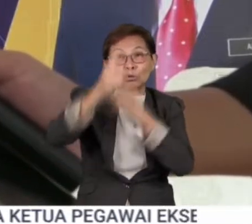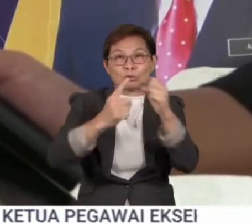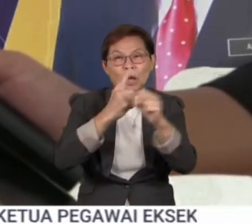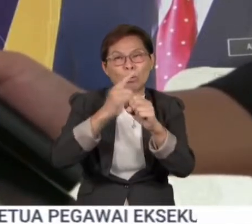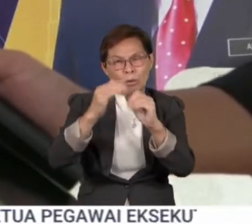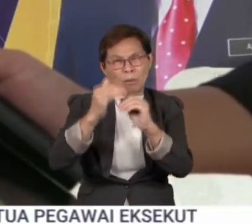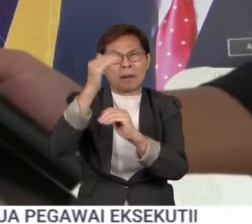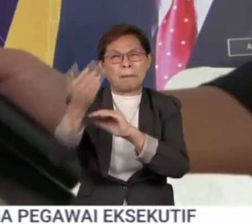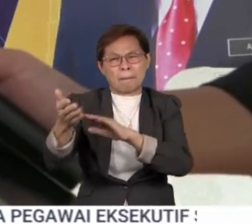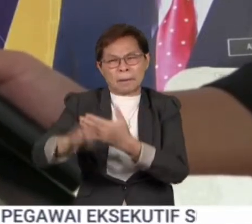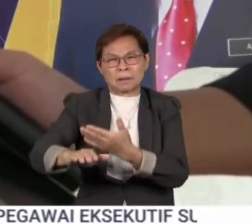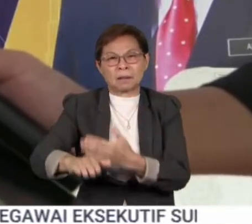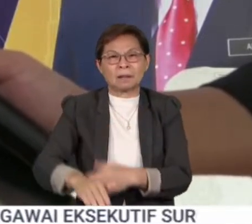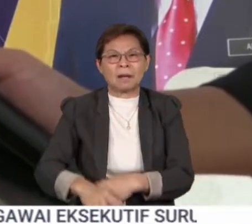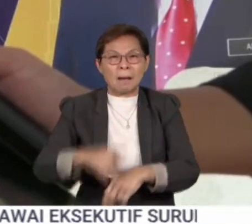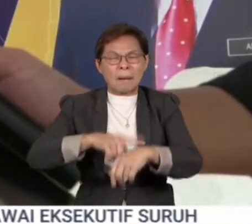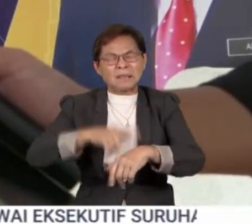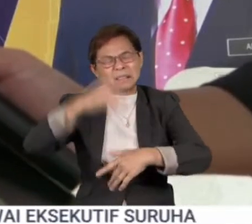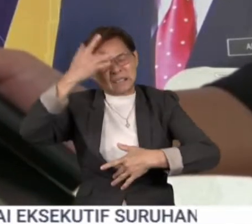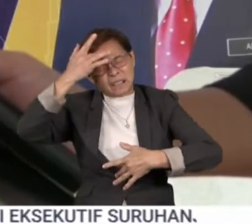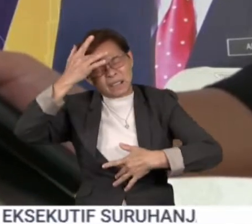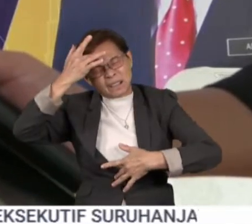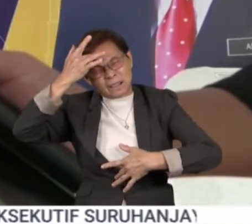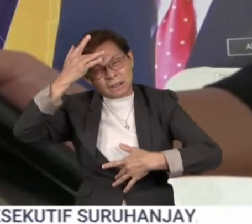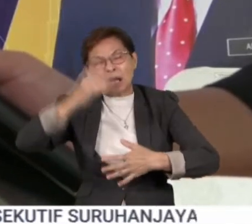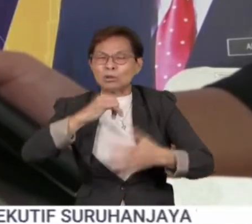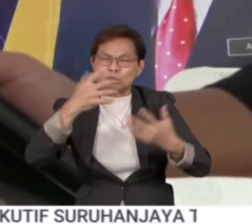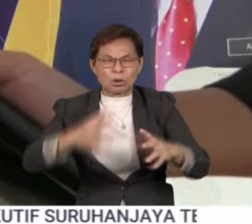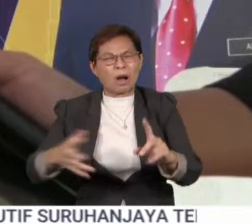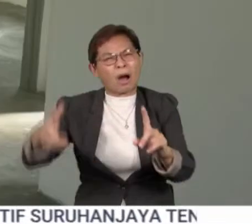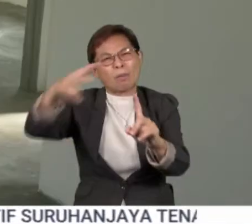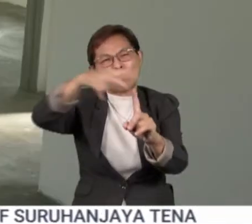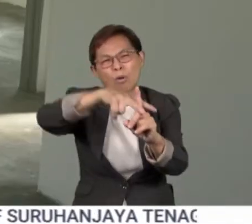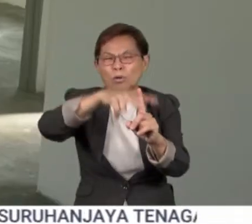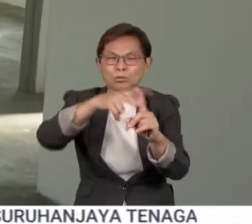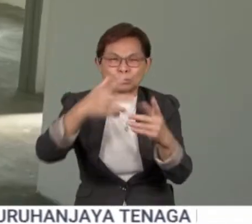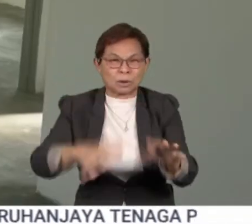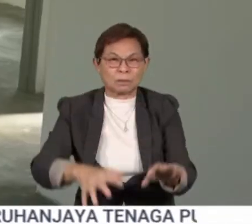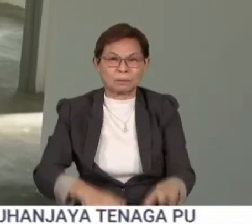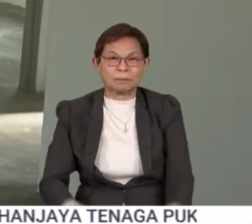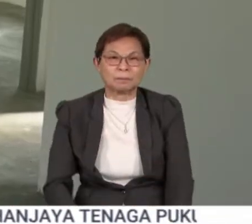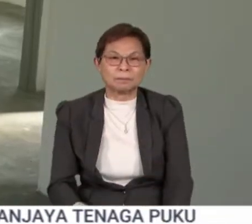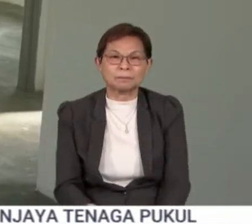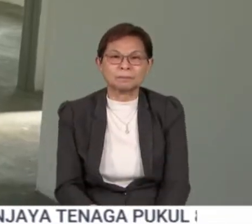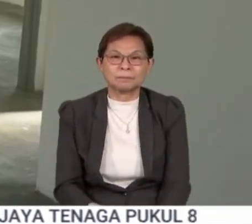lebih. Sebelum masa dia sakit tu saya dah mohon dah.